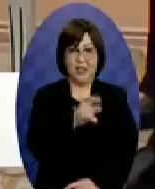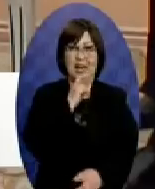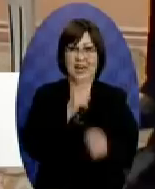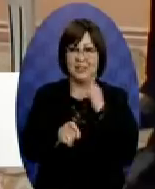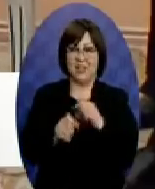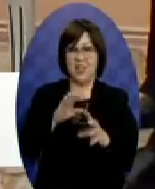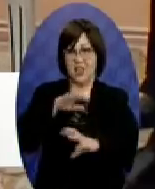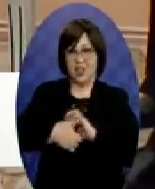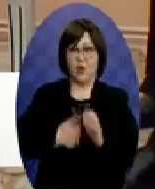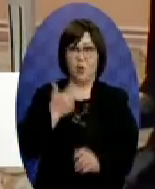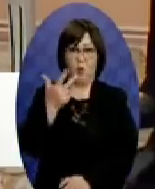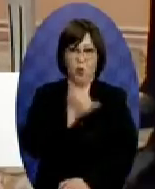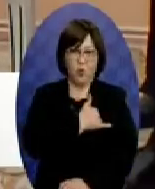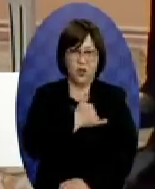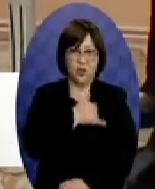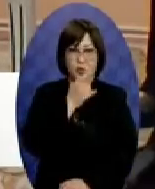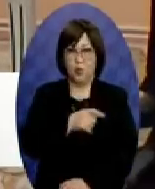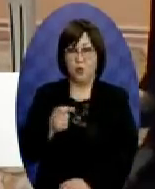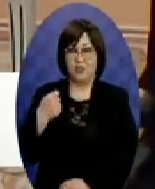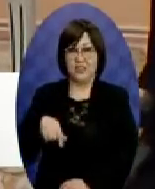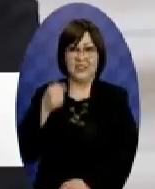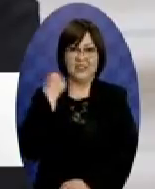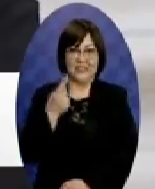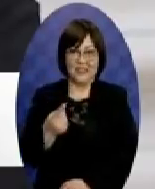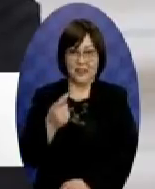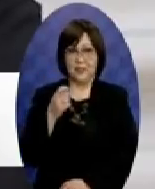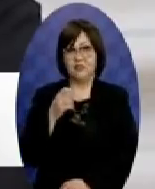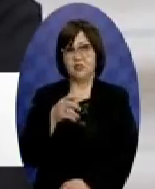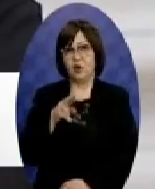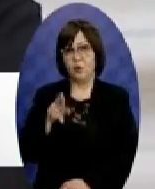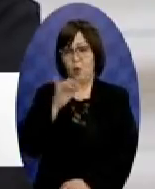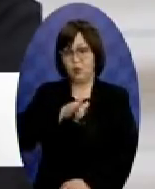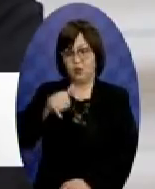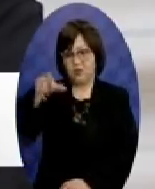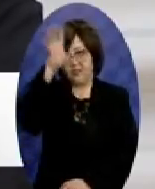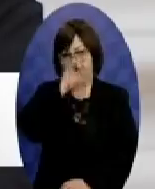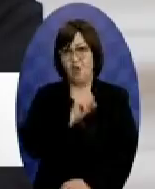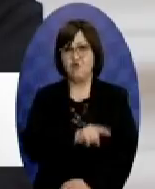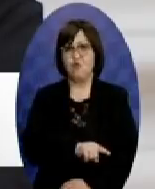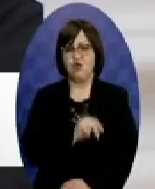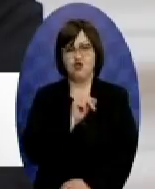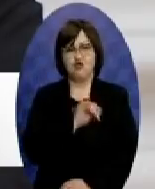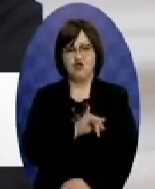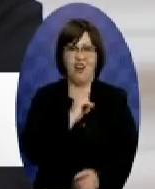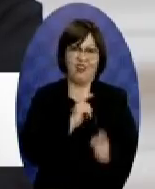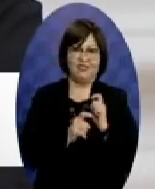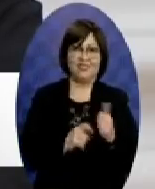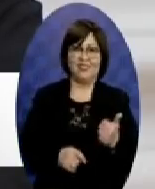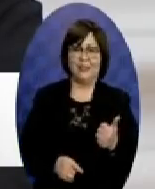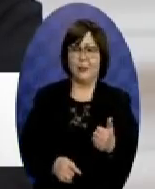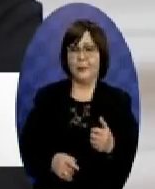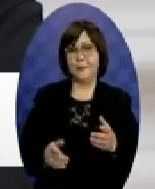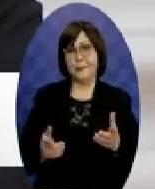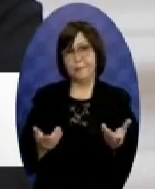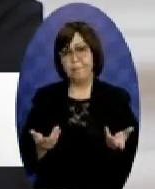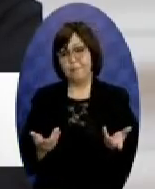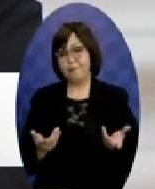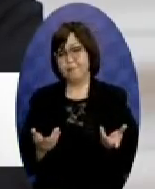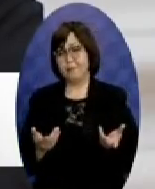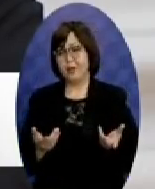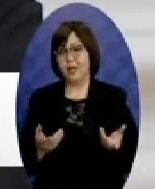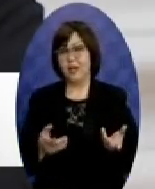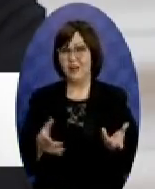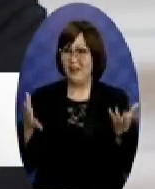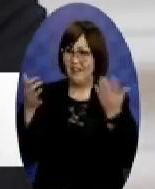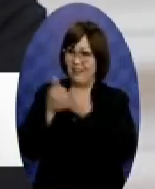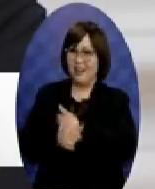3 удирдагчийн нэг нь Абэ Шинзо юм байна. За Абэ Шинзо Москвад ирэхээс өмнө аавынхаа шарил дээр Инхийн гэрээний асуудалд цэг